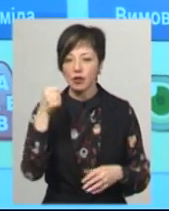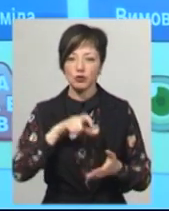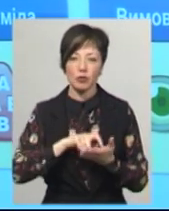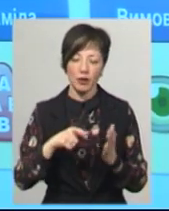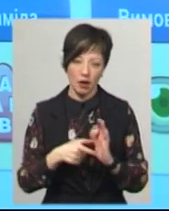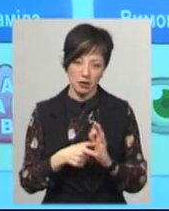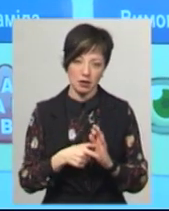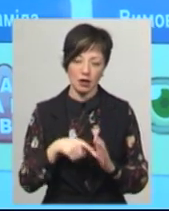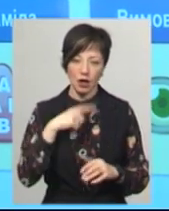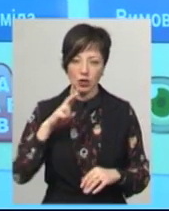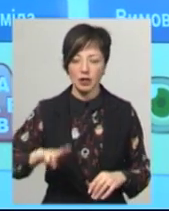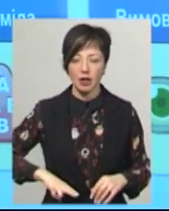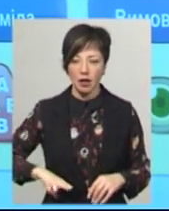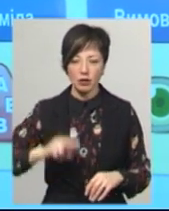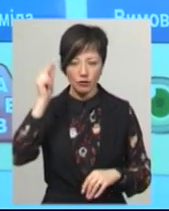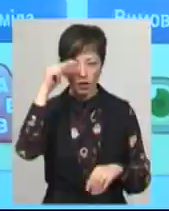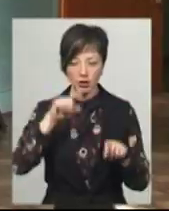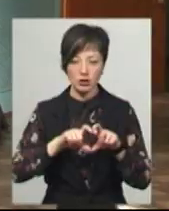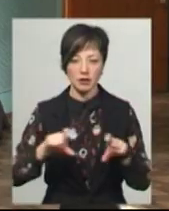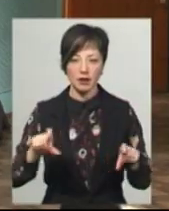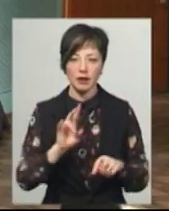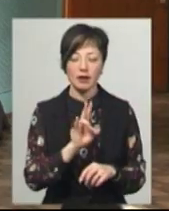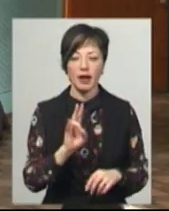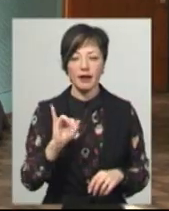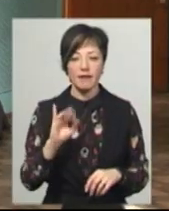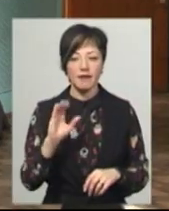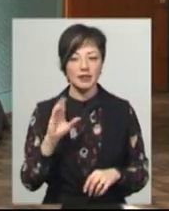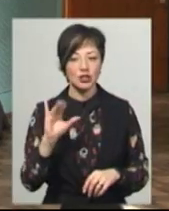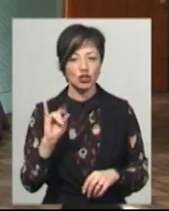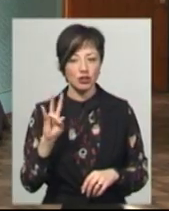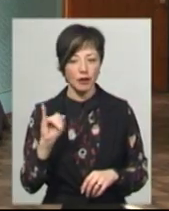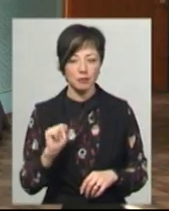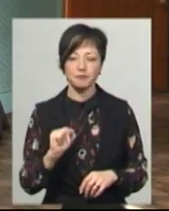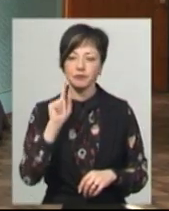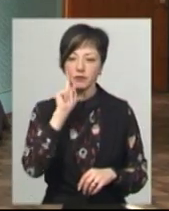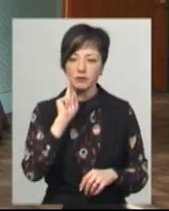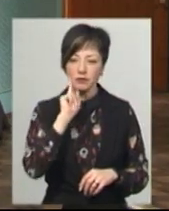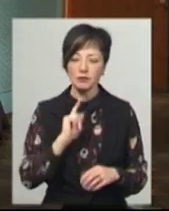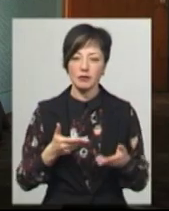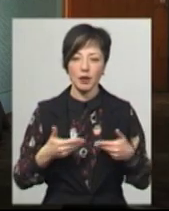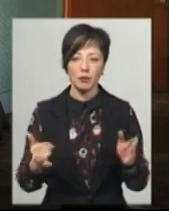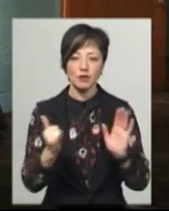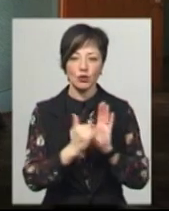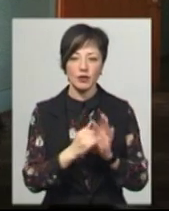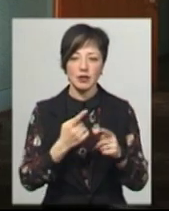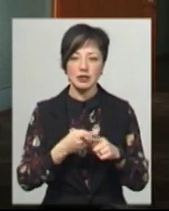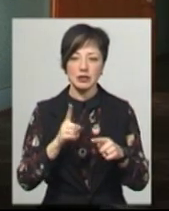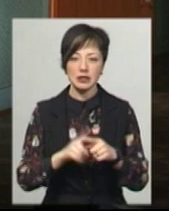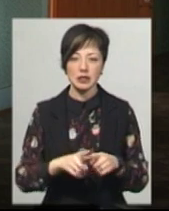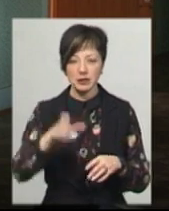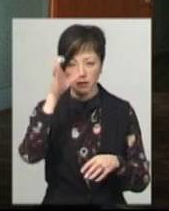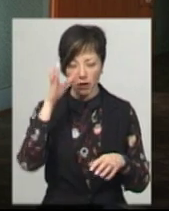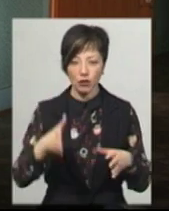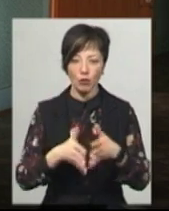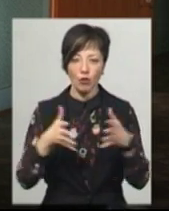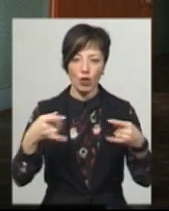старшокласники, каже директорка навчального закладу Наталя Івасішина. Поки що ми встановили цей смартборд для